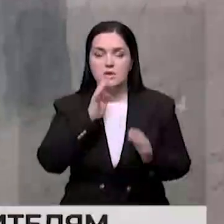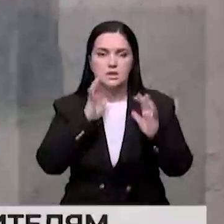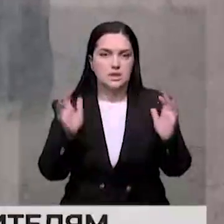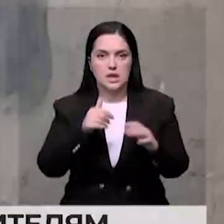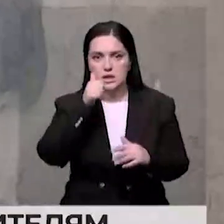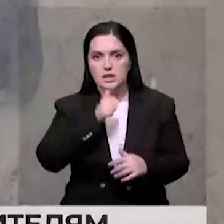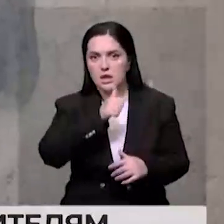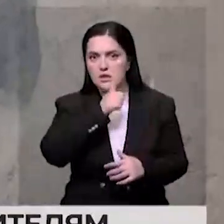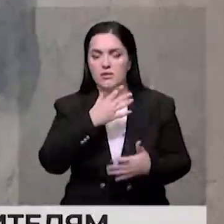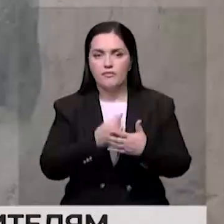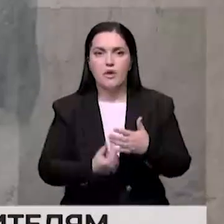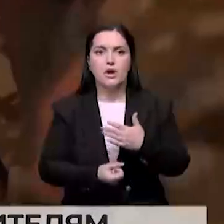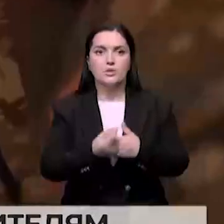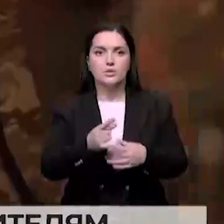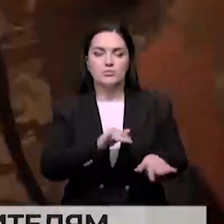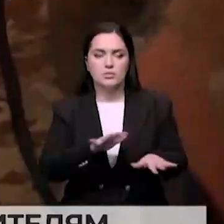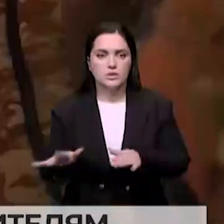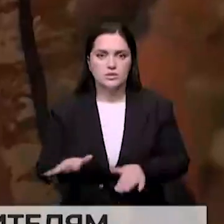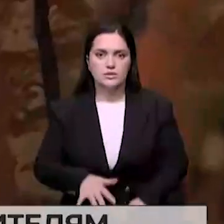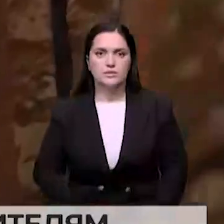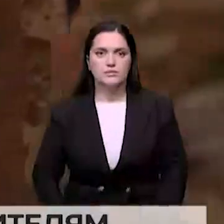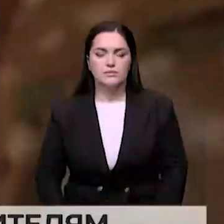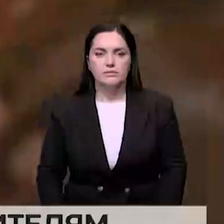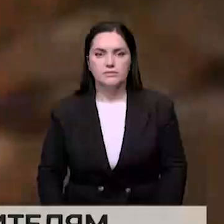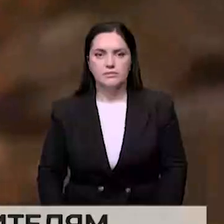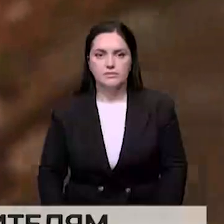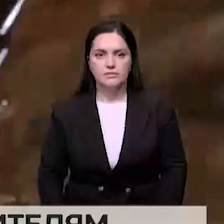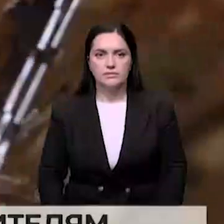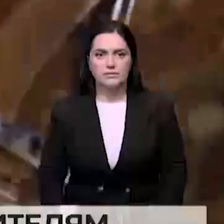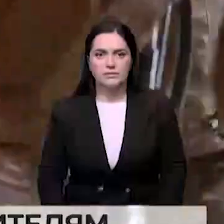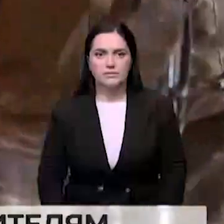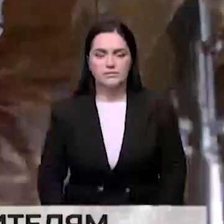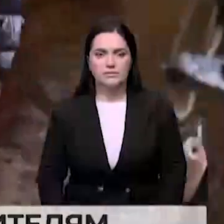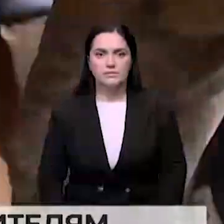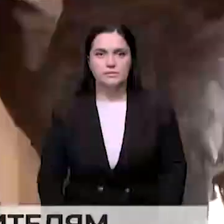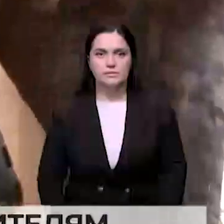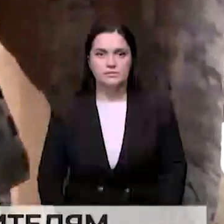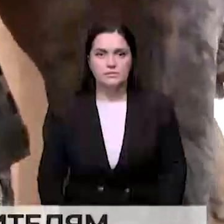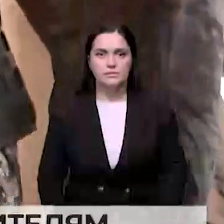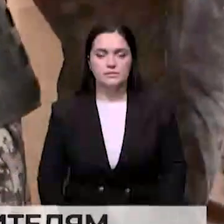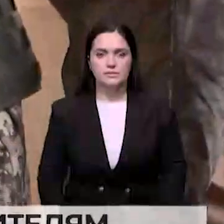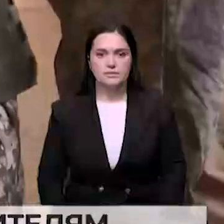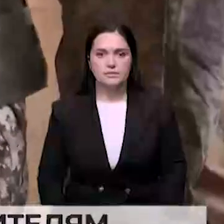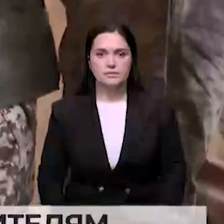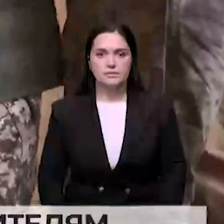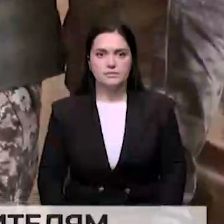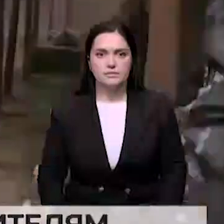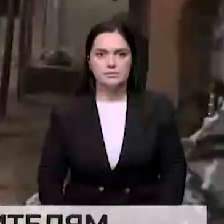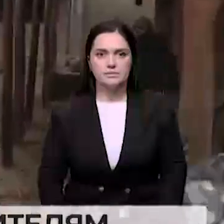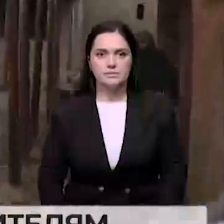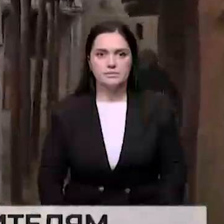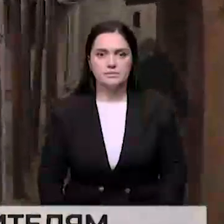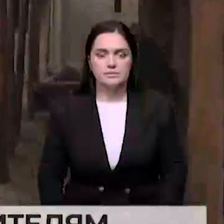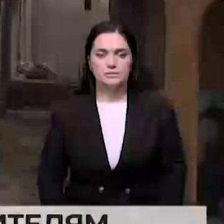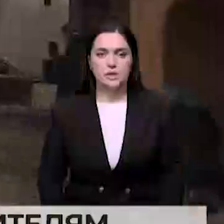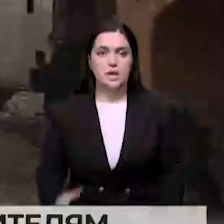тайне свои источники и миссию. Войну надо расстрелять. Журналист. На какую редакцию работаешь? Журналист.